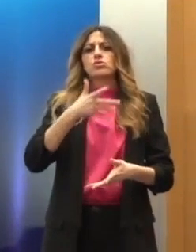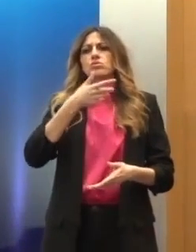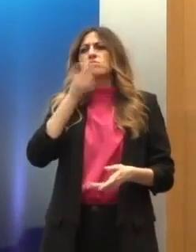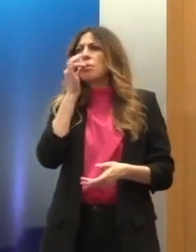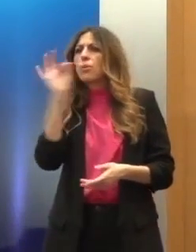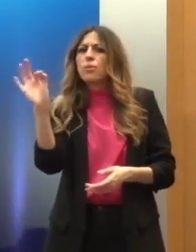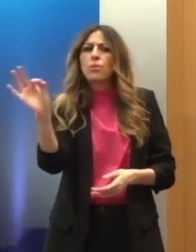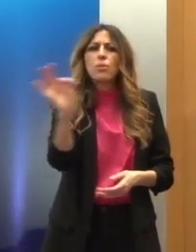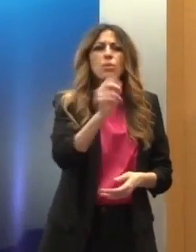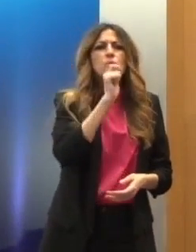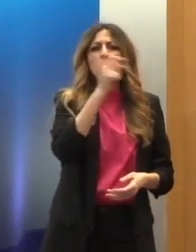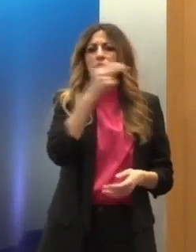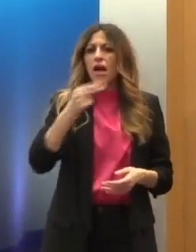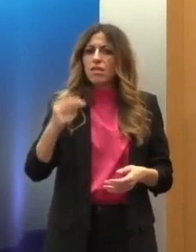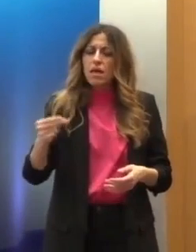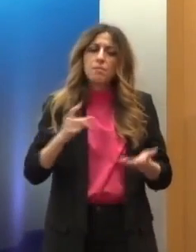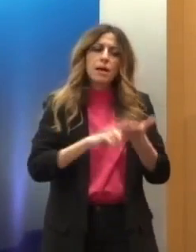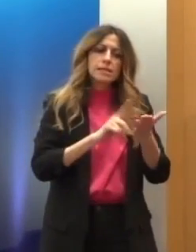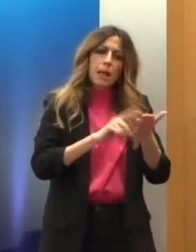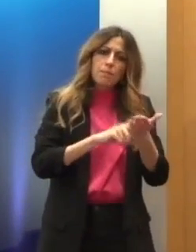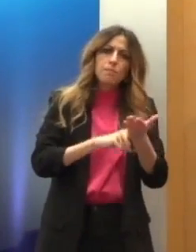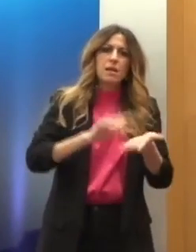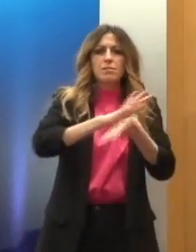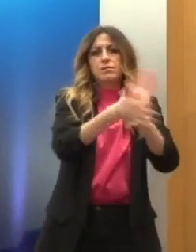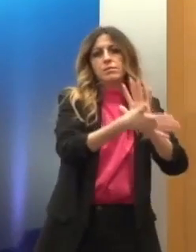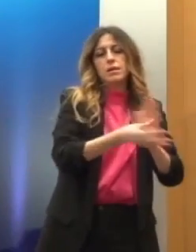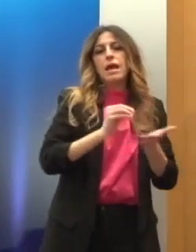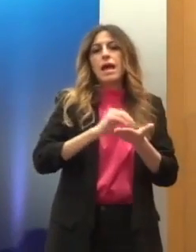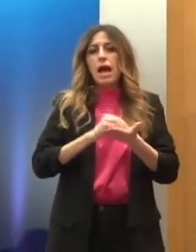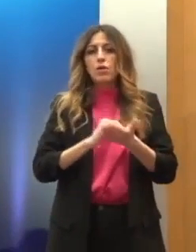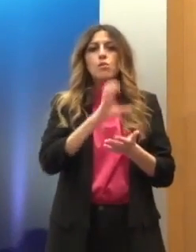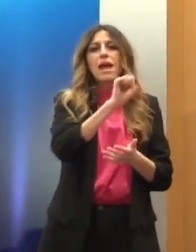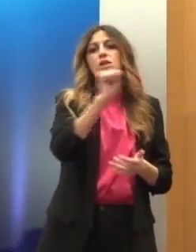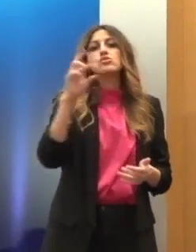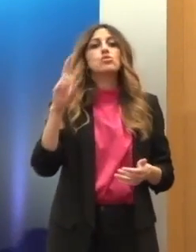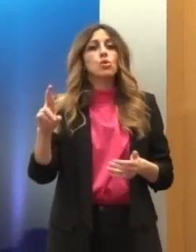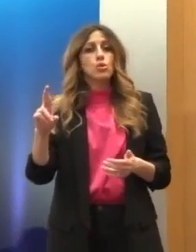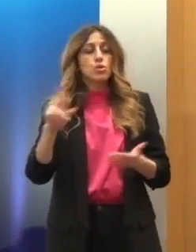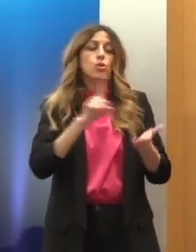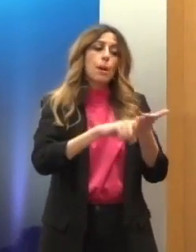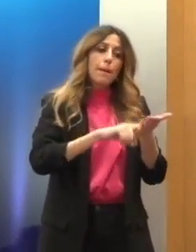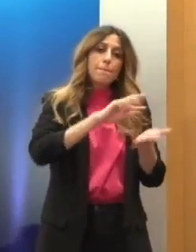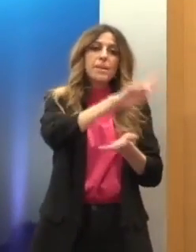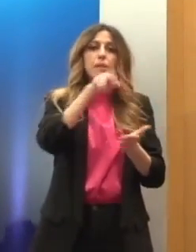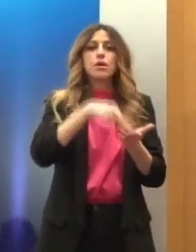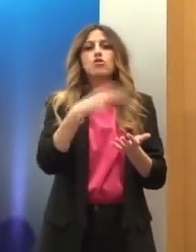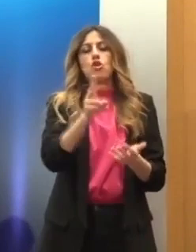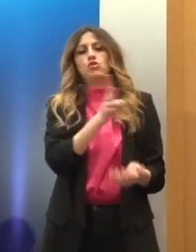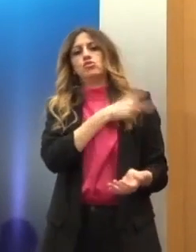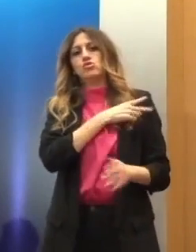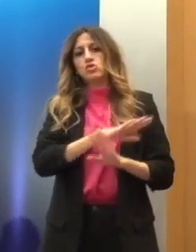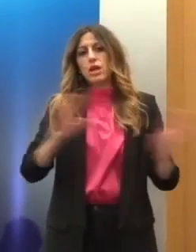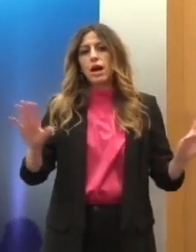Επιτροπή κάλεσε μάλιστα το Εθνικό Συμβούλιο Ραδιοτηλεόρασης να επιτελέσει το ρόλο του, διασφαλίζοντας ότι τα μέσα ενημέρωσης